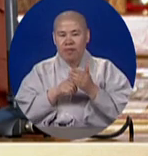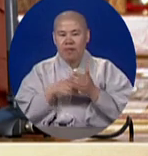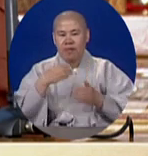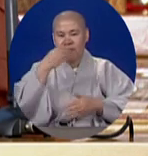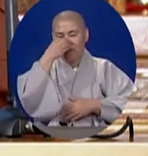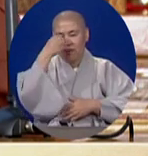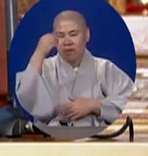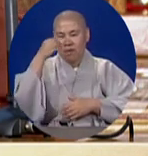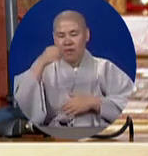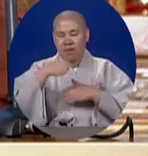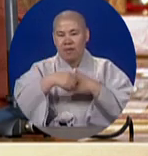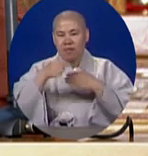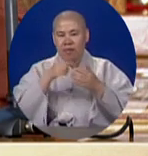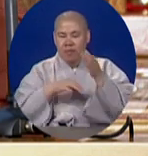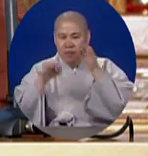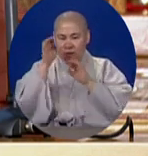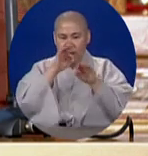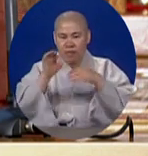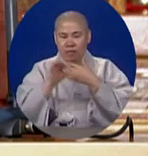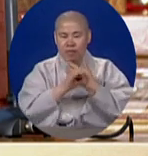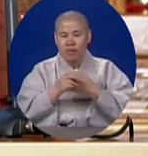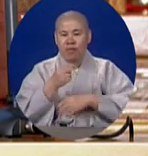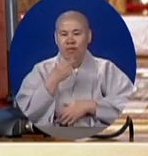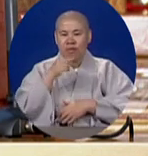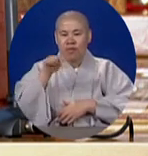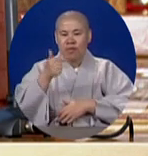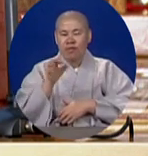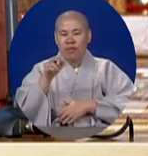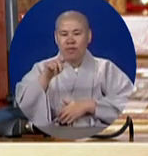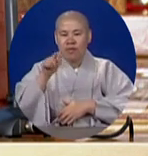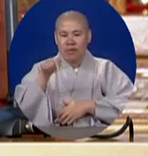아집심을 찾아보면요 없어요. 그게 공적해요.